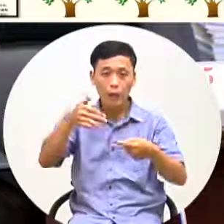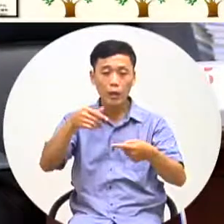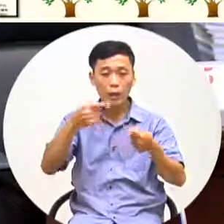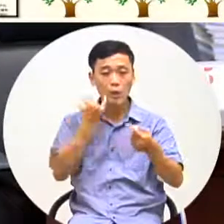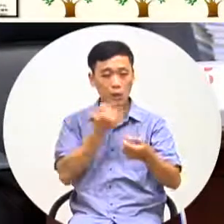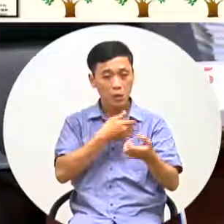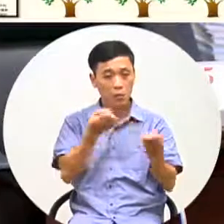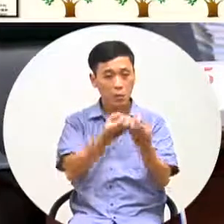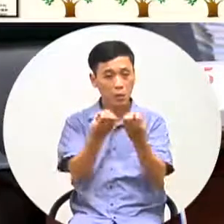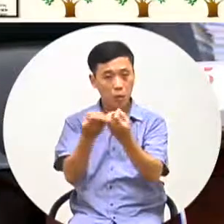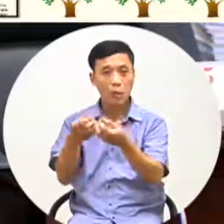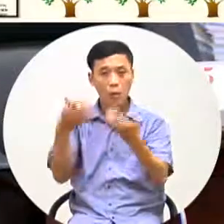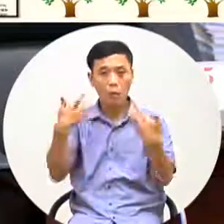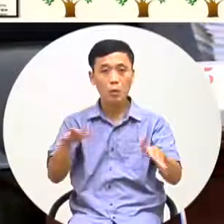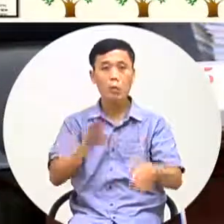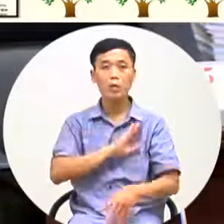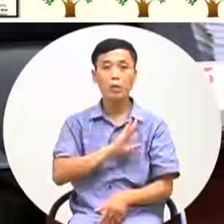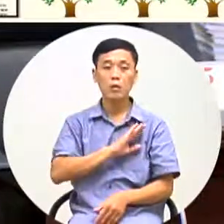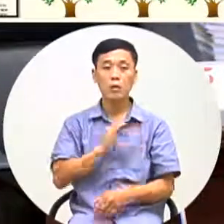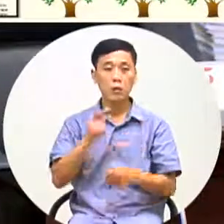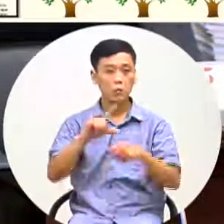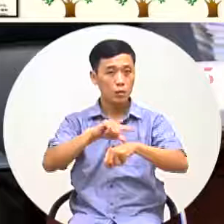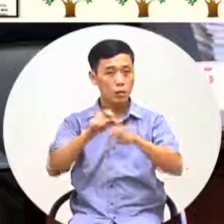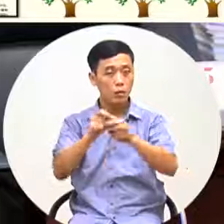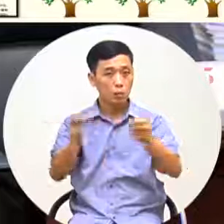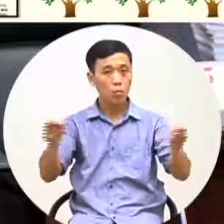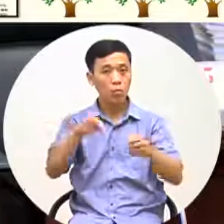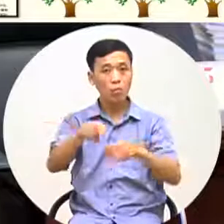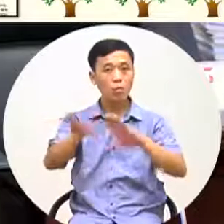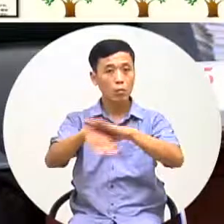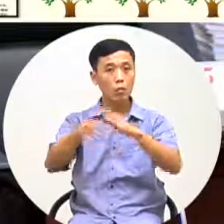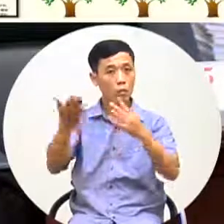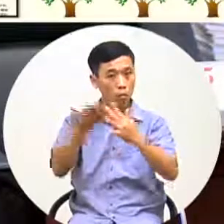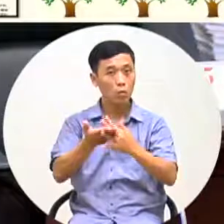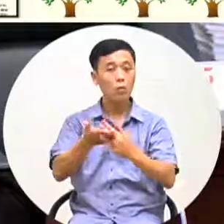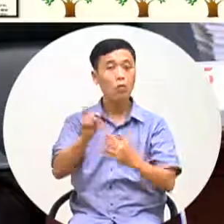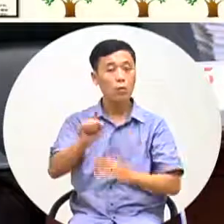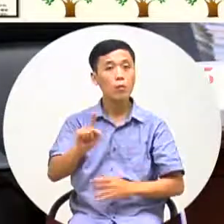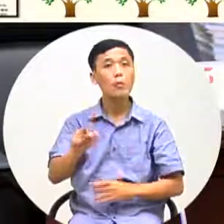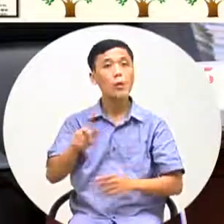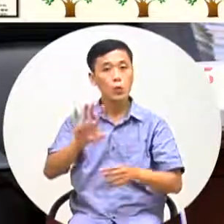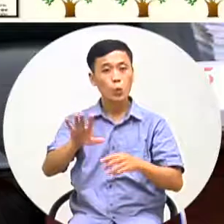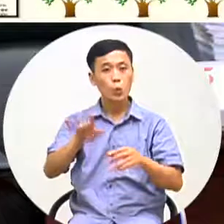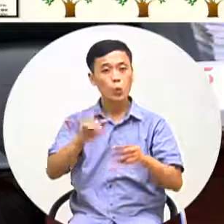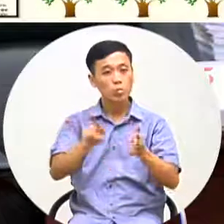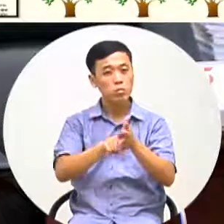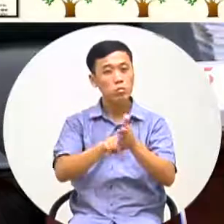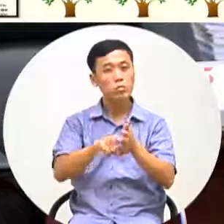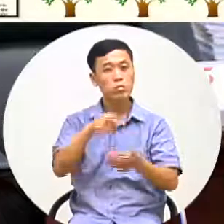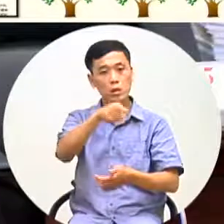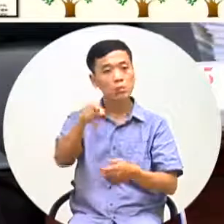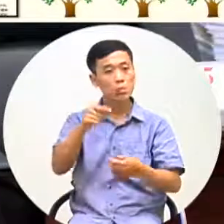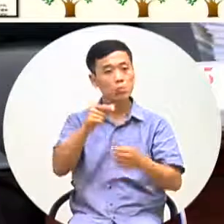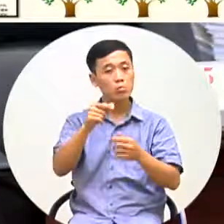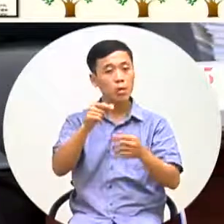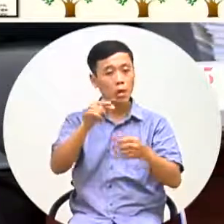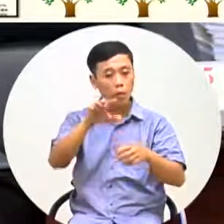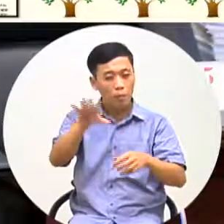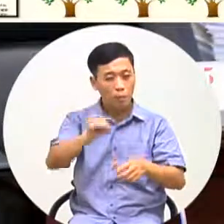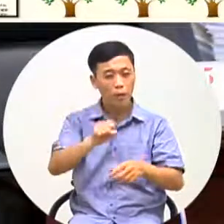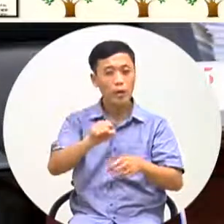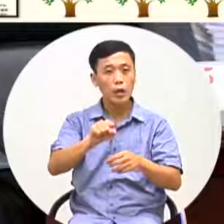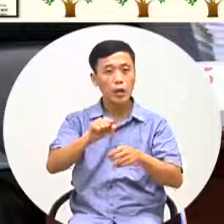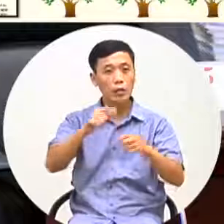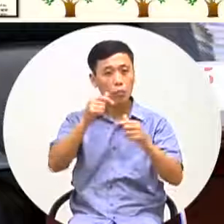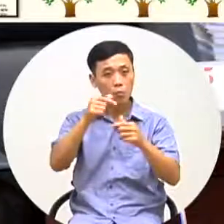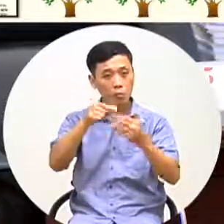长期以来因为这些空间，有时候呢没有把握一些准则，也并不是说不能有空间，但是问题是